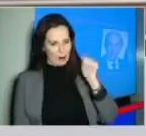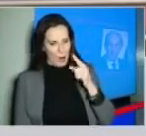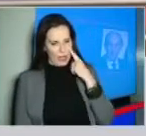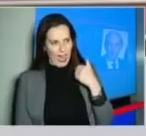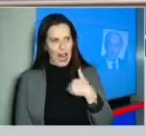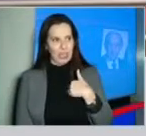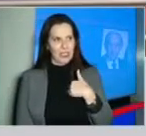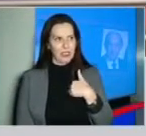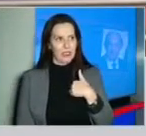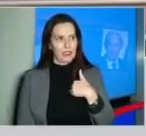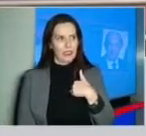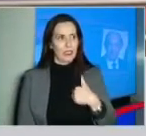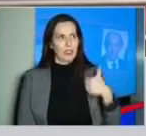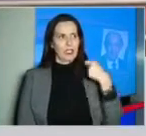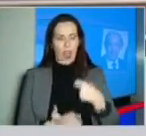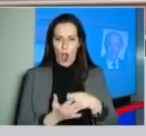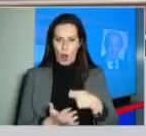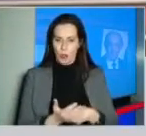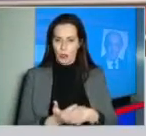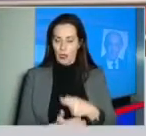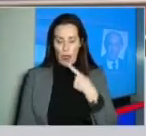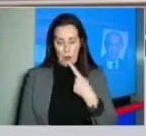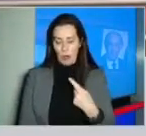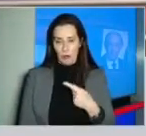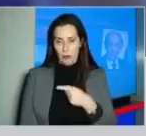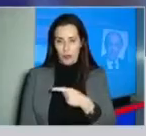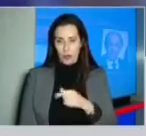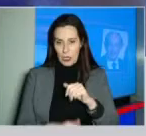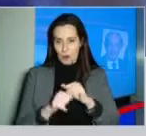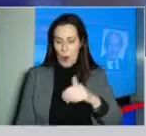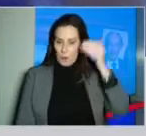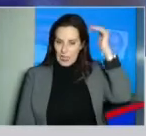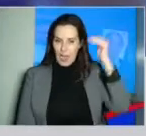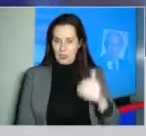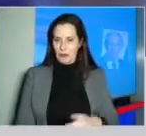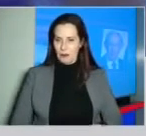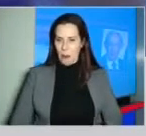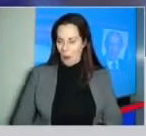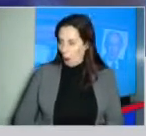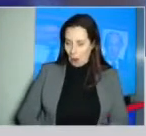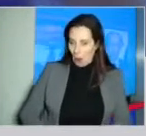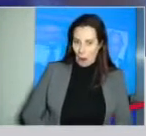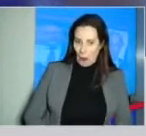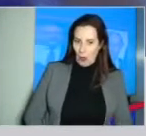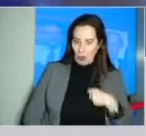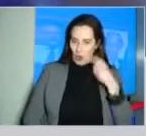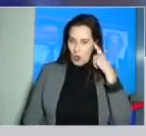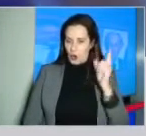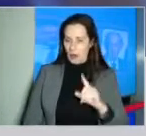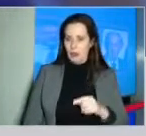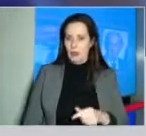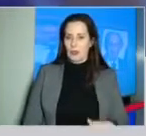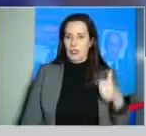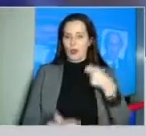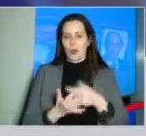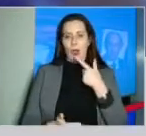לי שכחלון צוטט בערוץ 2, כאומר שהוא יתמוך בבני גנץ. אני לא שמעתי את זה, okay. אני יודעת שכחלון כל הזמן